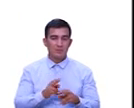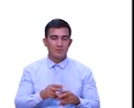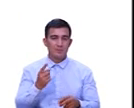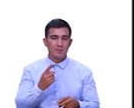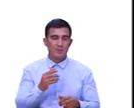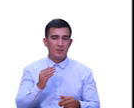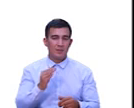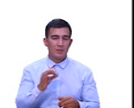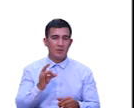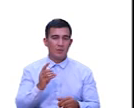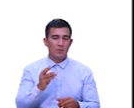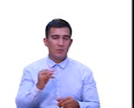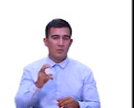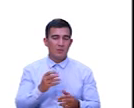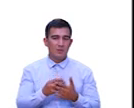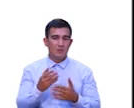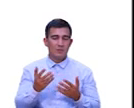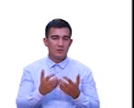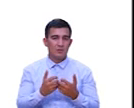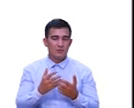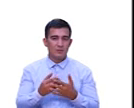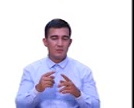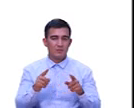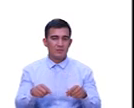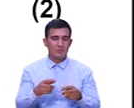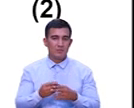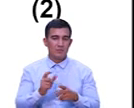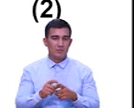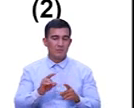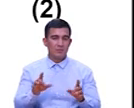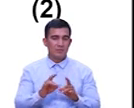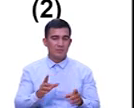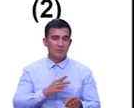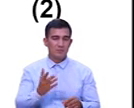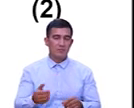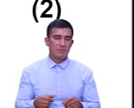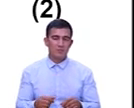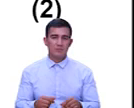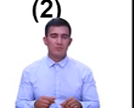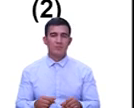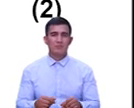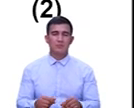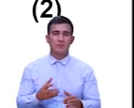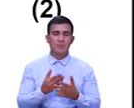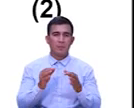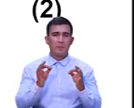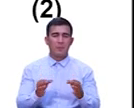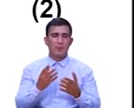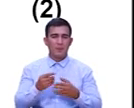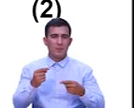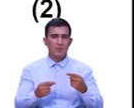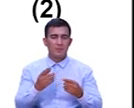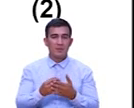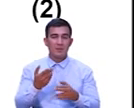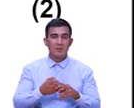deb belgilab oldik. Va zaryadlarning miqdorining ko'paytmasiga esa to'g'ri proporsional ekan.